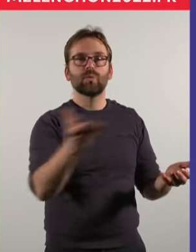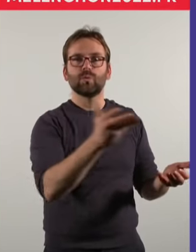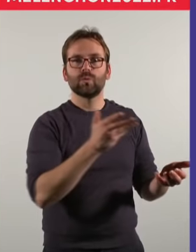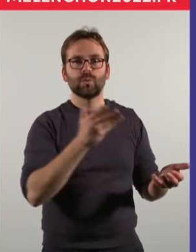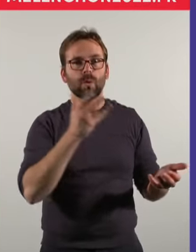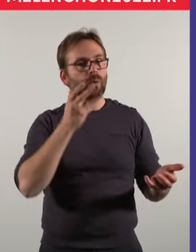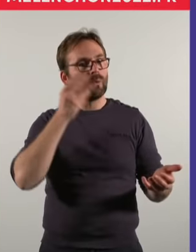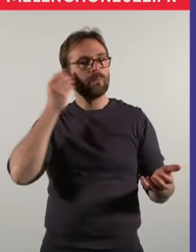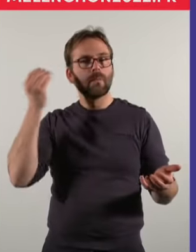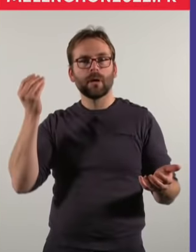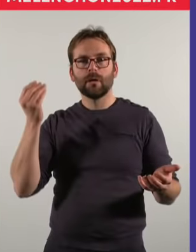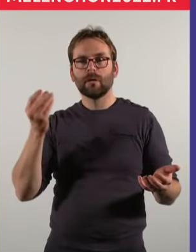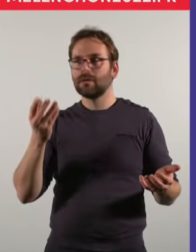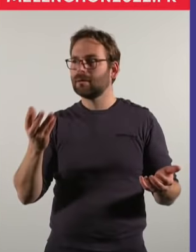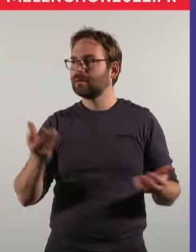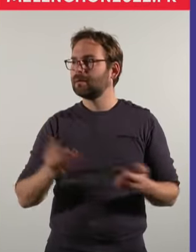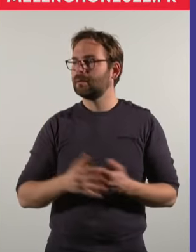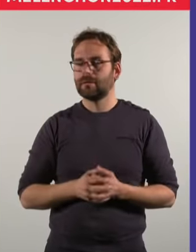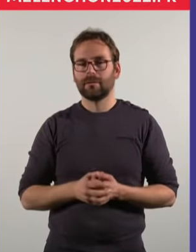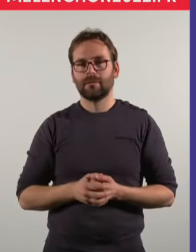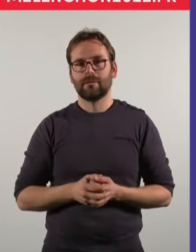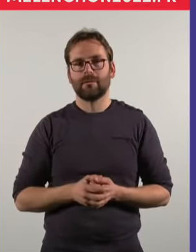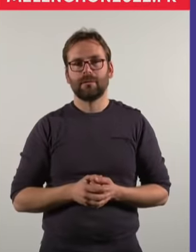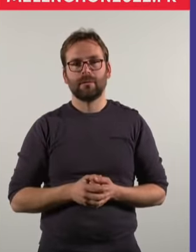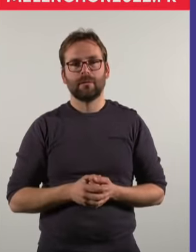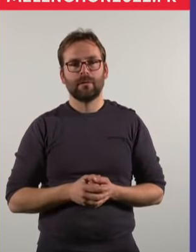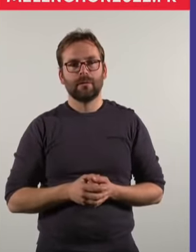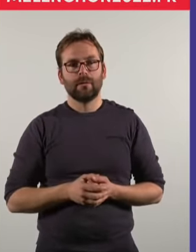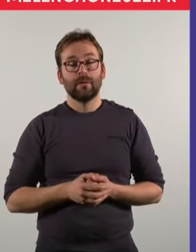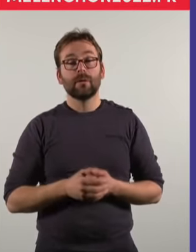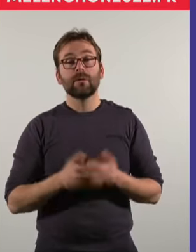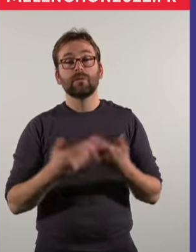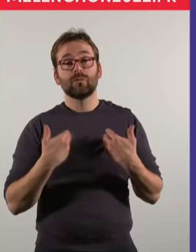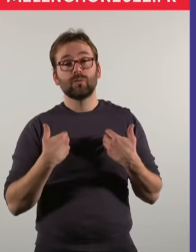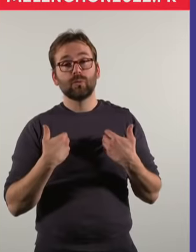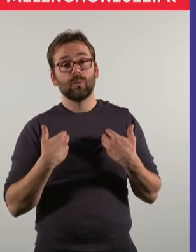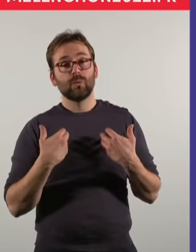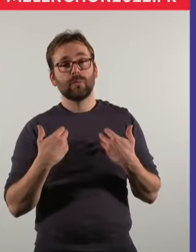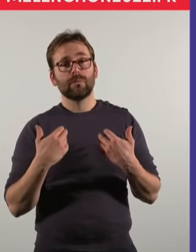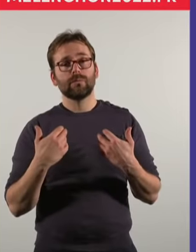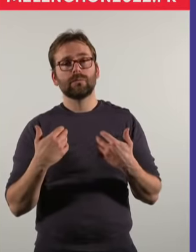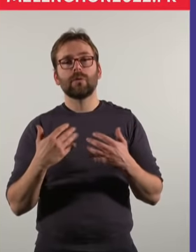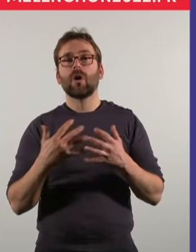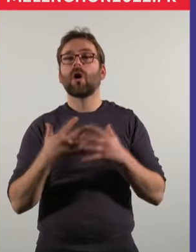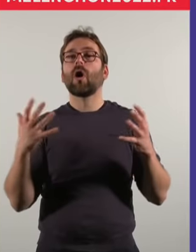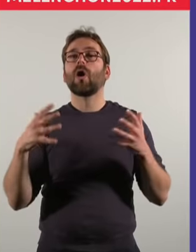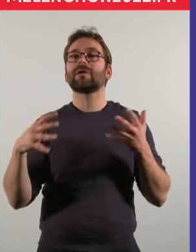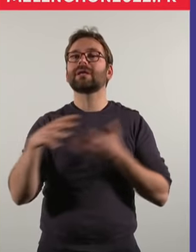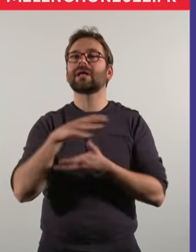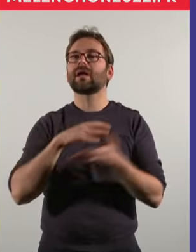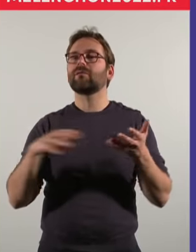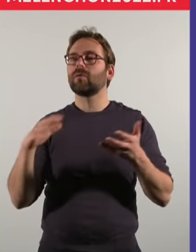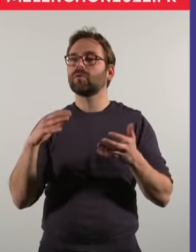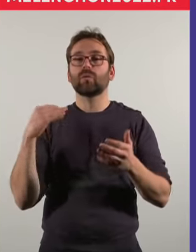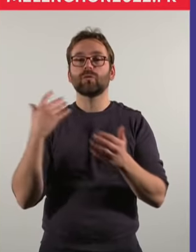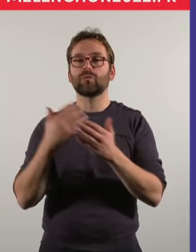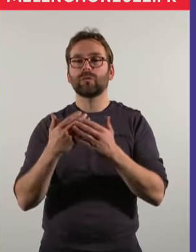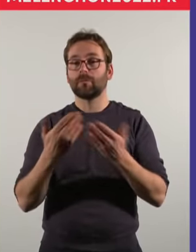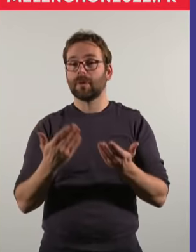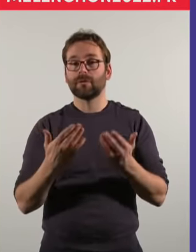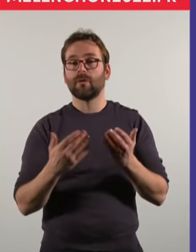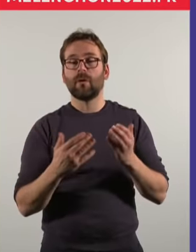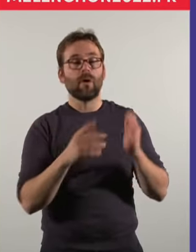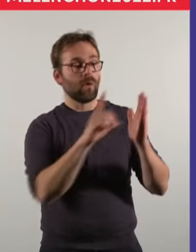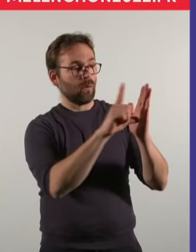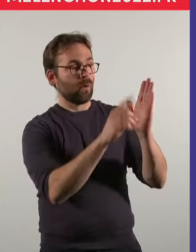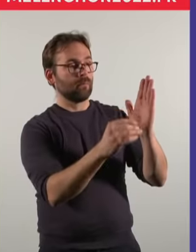Nous, les êtres humains, qui sommes titulaires depuis la Grande Révolution de droits